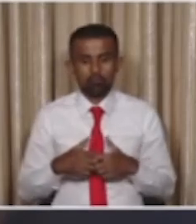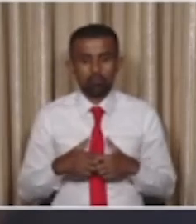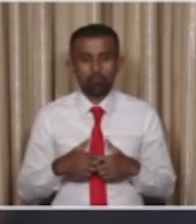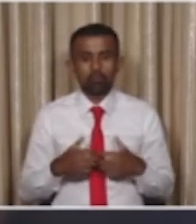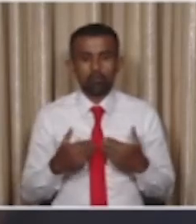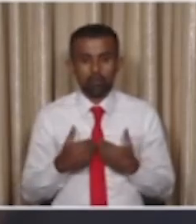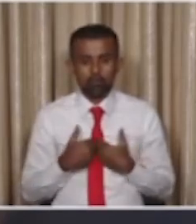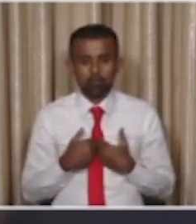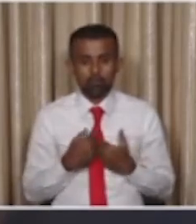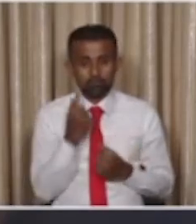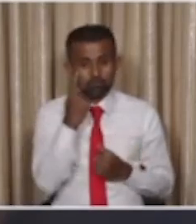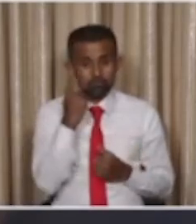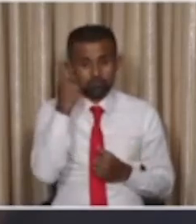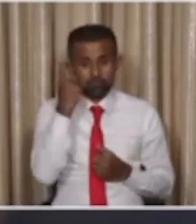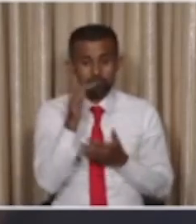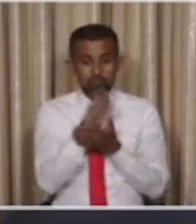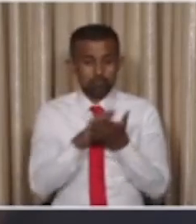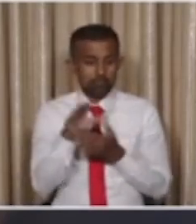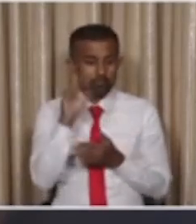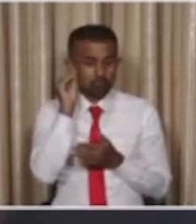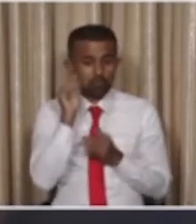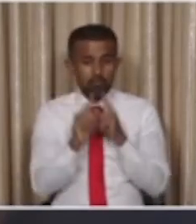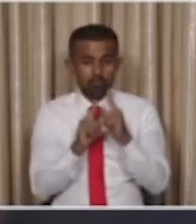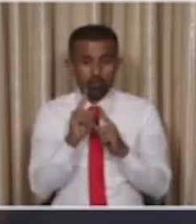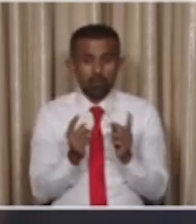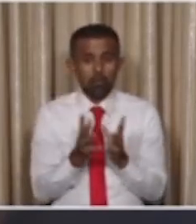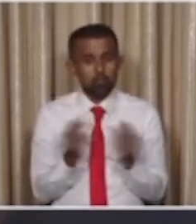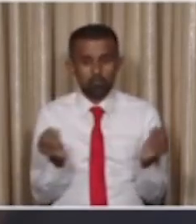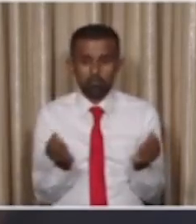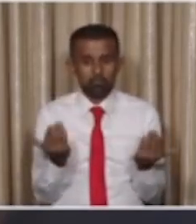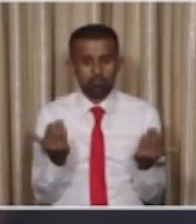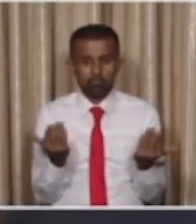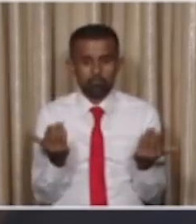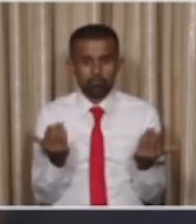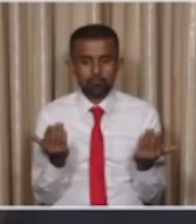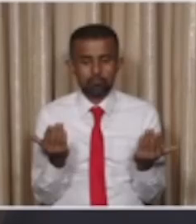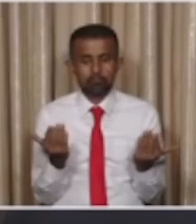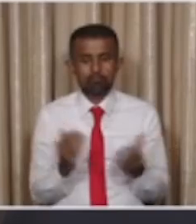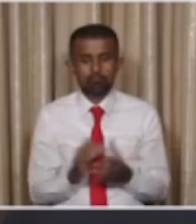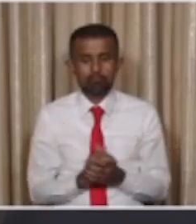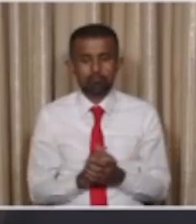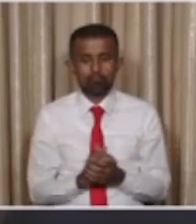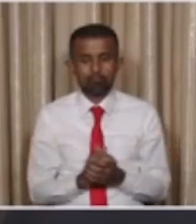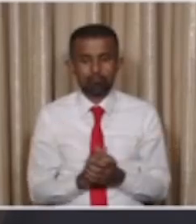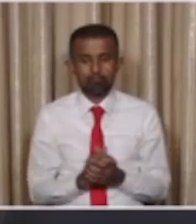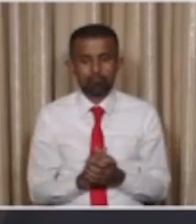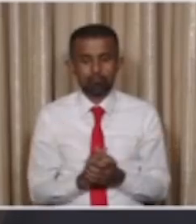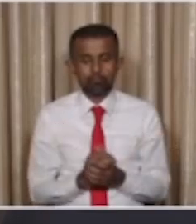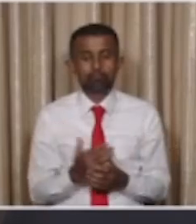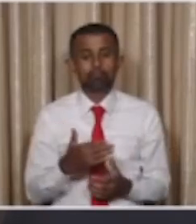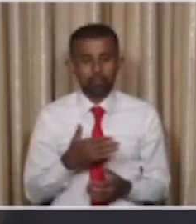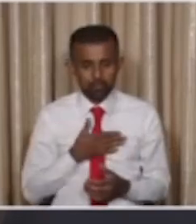ඉතාමත්ම බුද්ධිමත්ව අවබෝධයෙන් අපි සාකච්ඡා කරලා විසඳගමු. හරි, ඉතින් ඒ නිසා ඒක තමයි